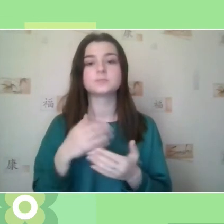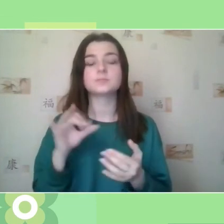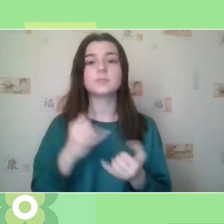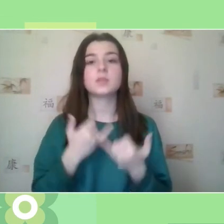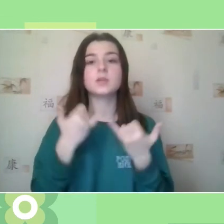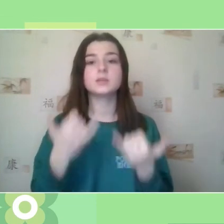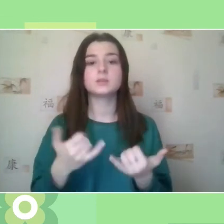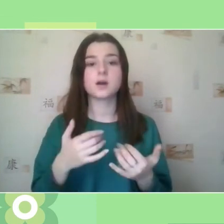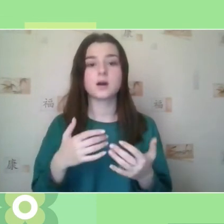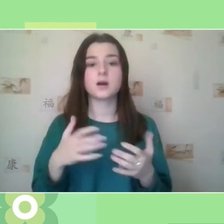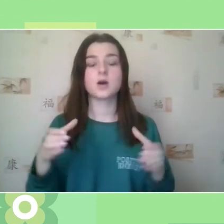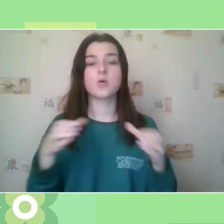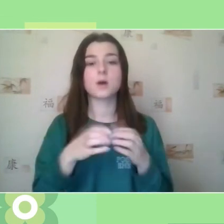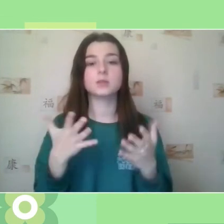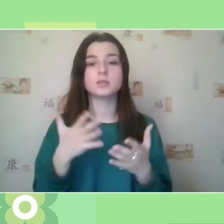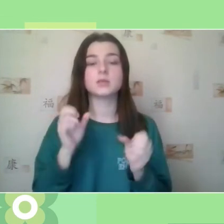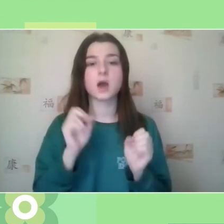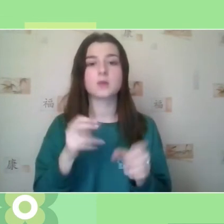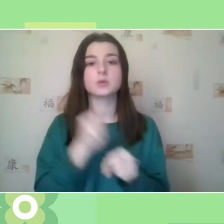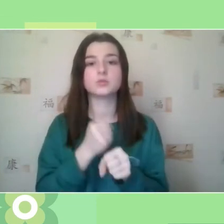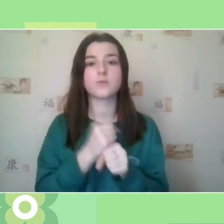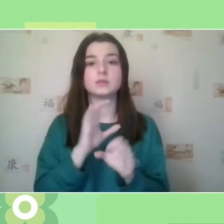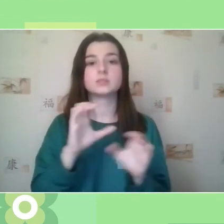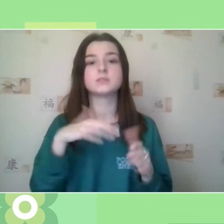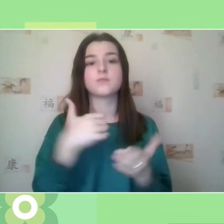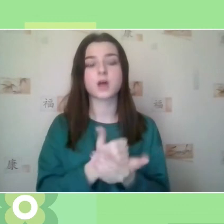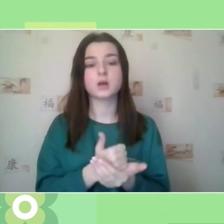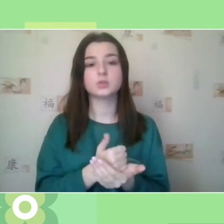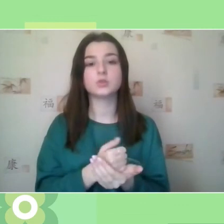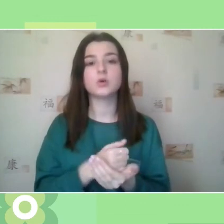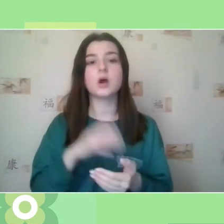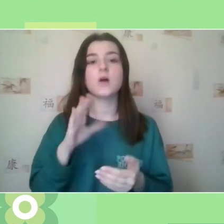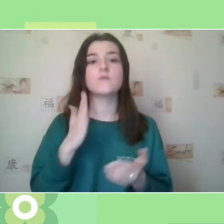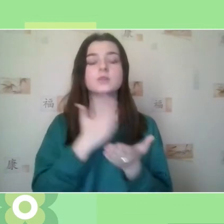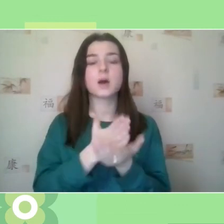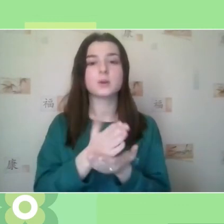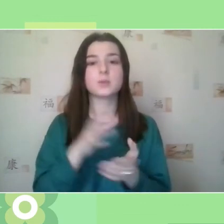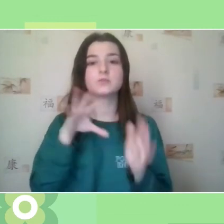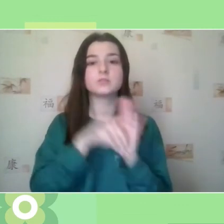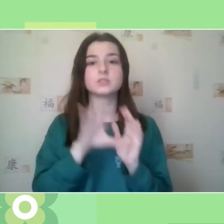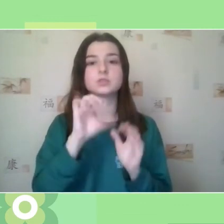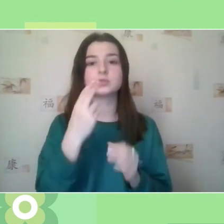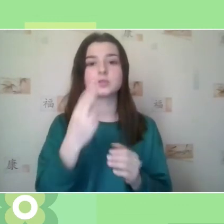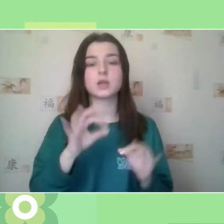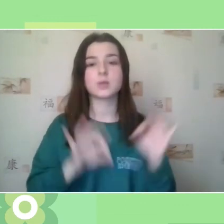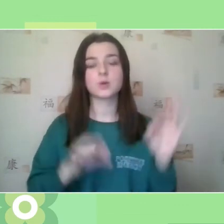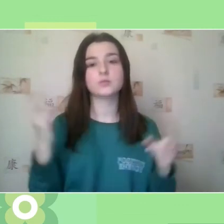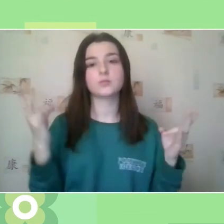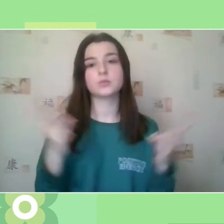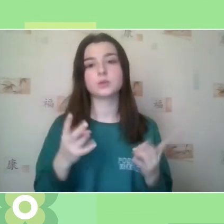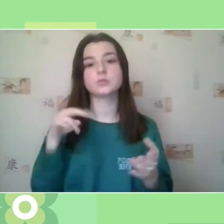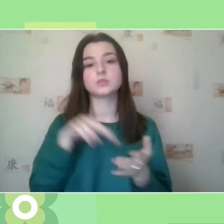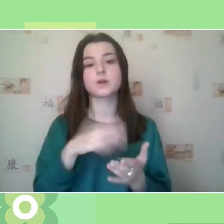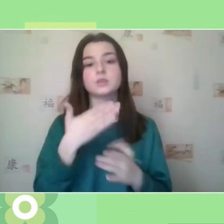ініціативних команд, як працювати з владою. Щоб працювати з владою в напрямках втілення соціальних проєктів, потрібно ставати